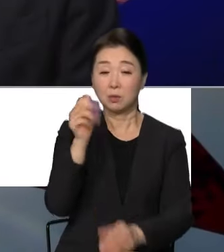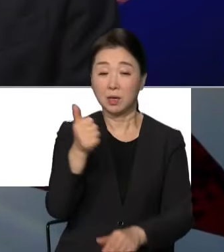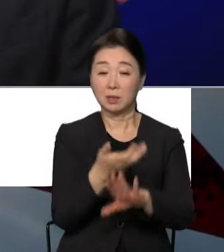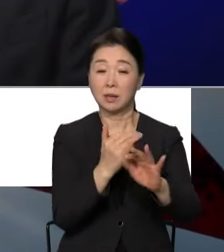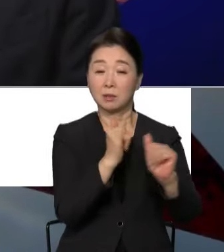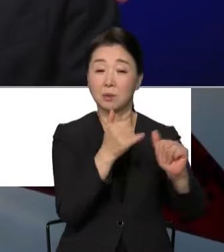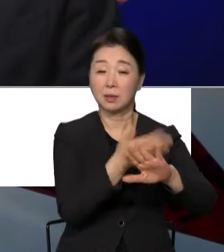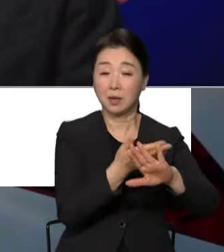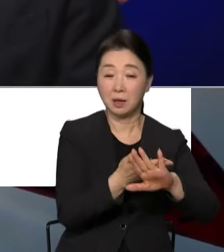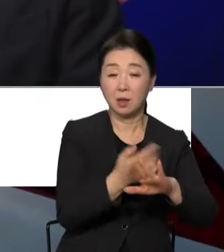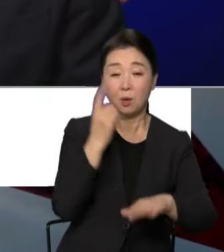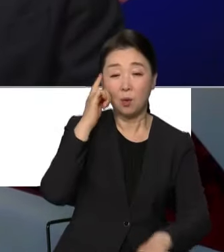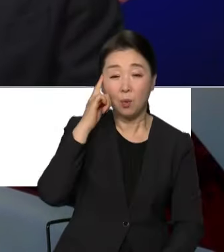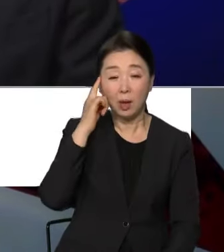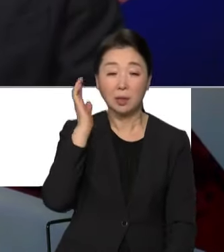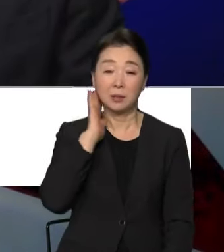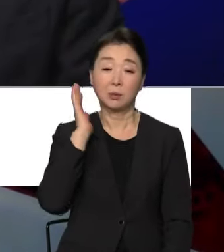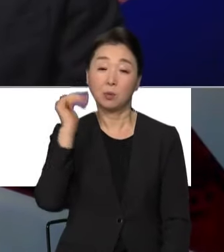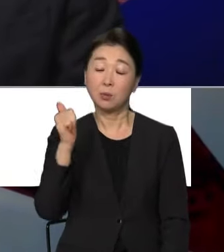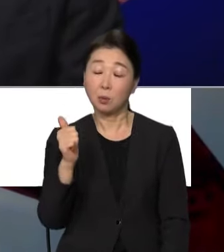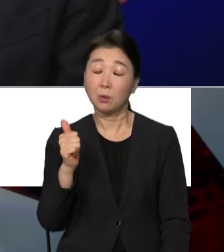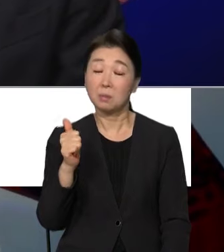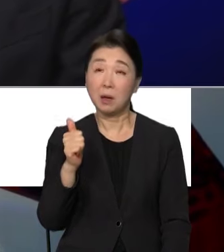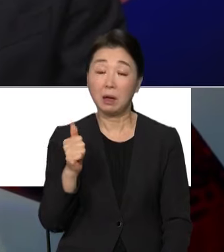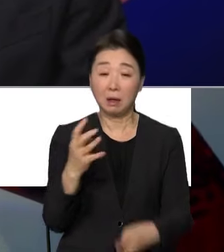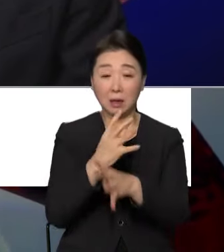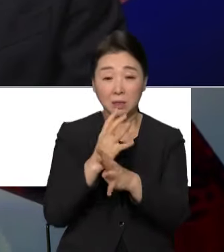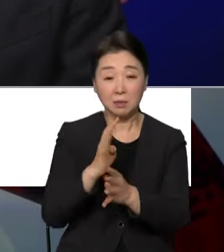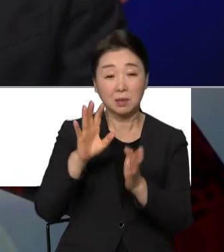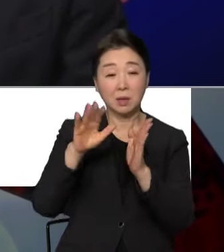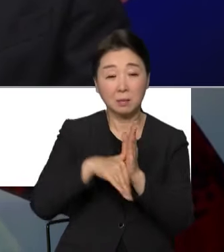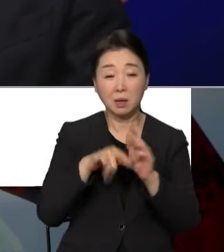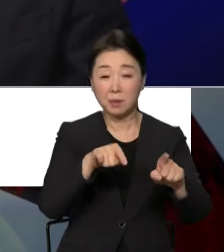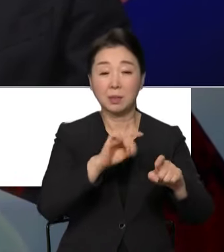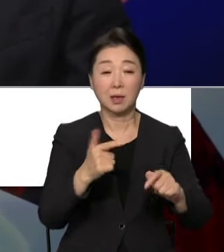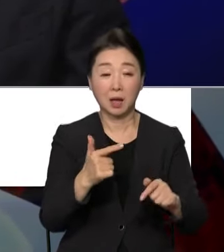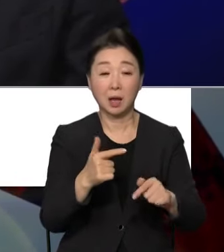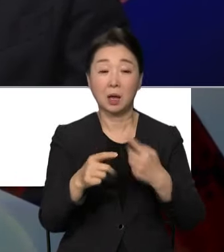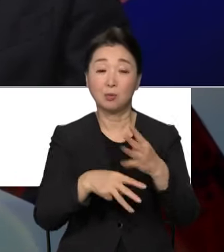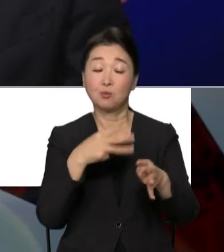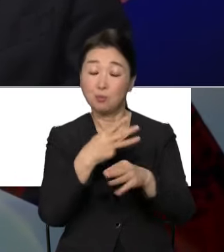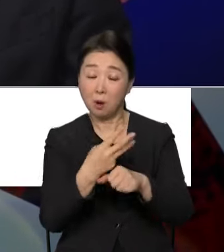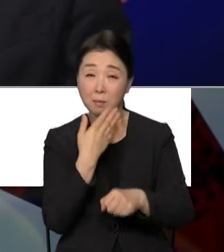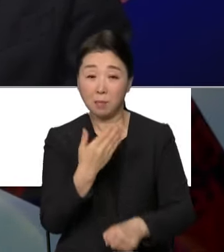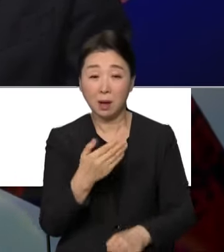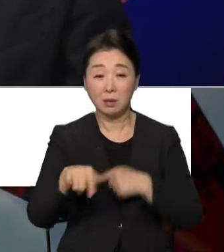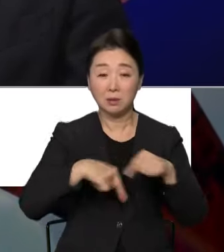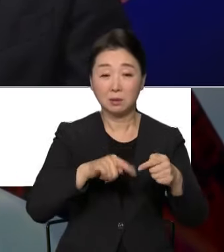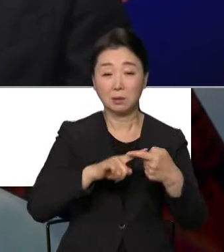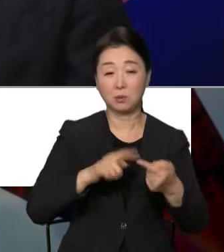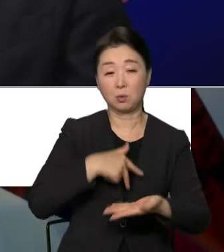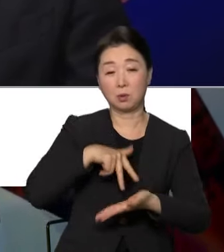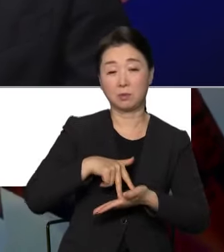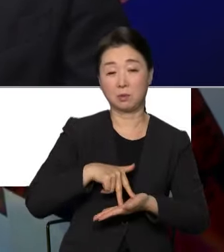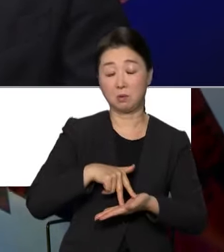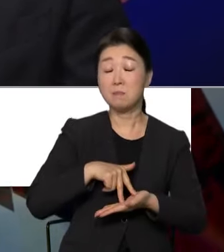they're not just appointed for one term of a president. They're appointed for enough time to last past two terms of a president